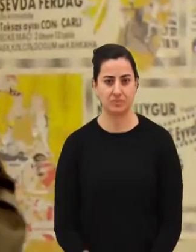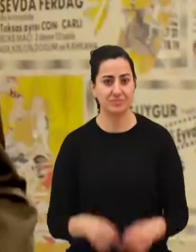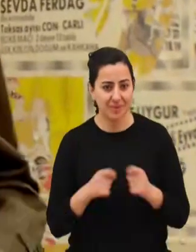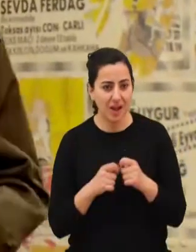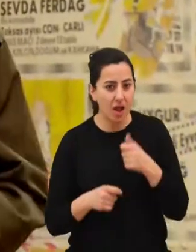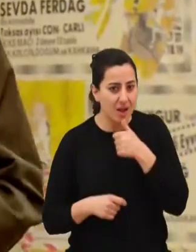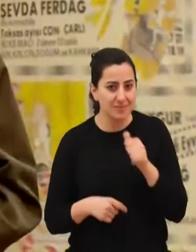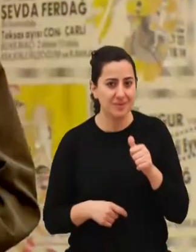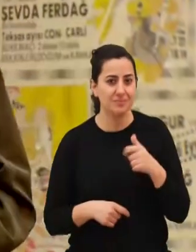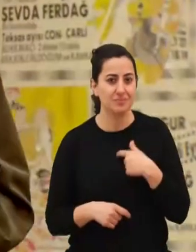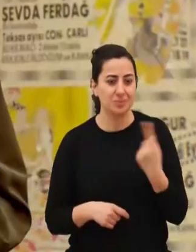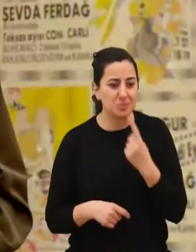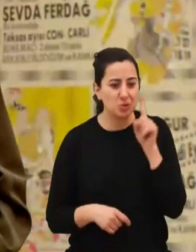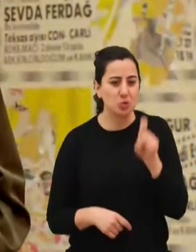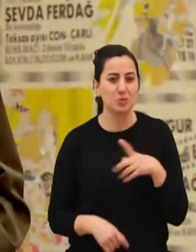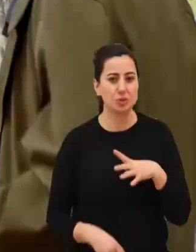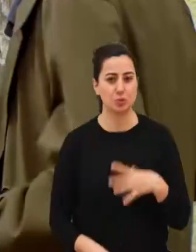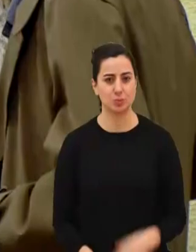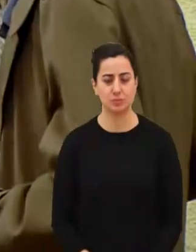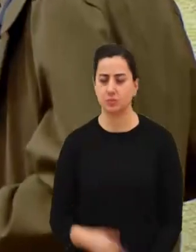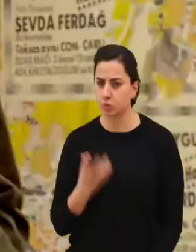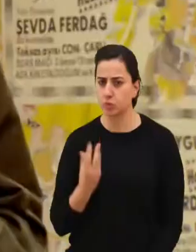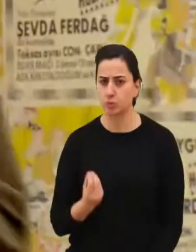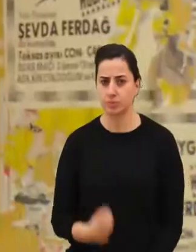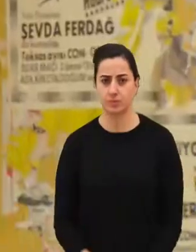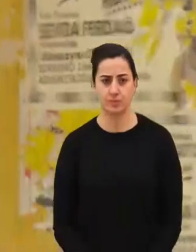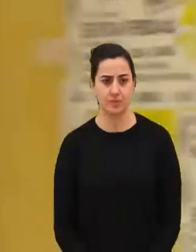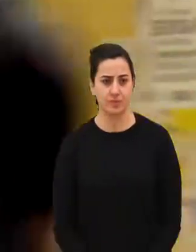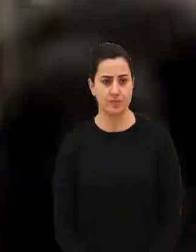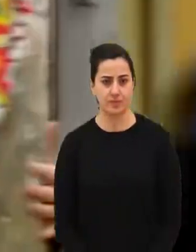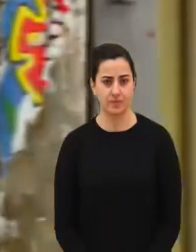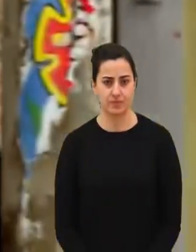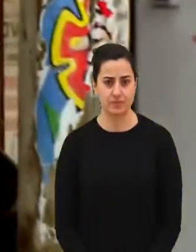Bekir abi... Ben bir şey soracağım sana. Sor.